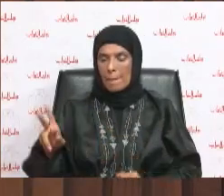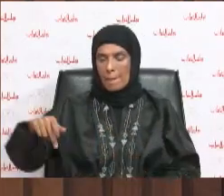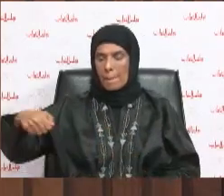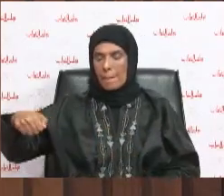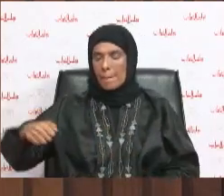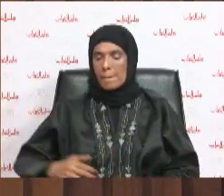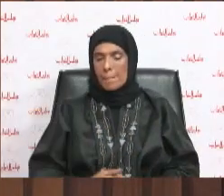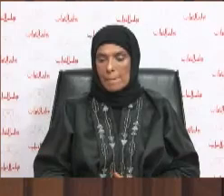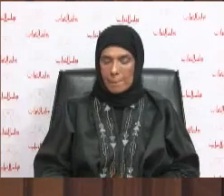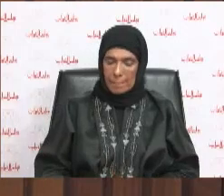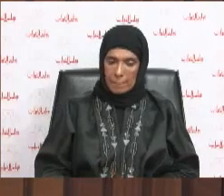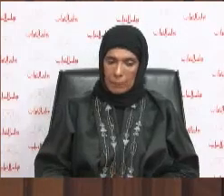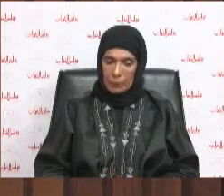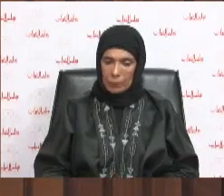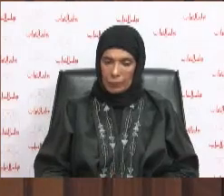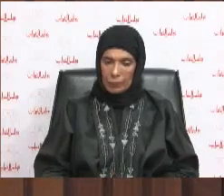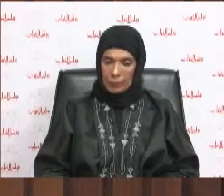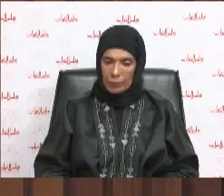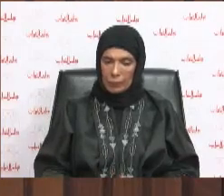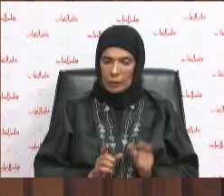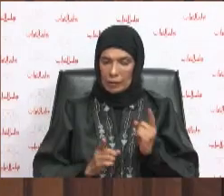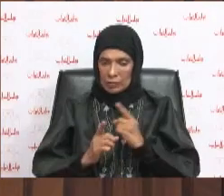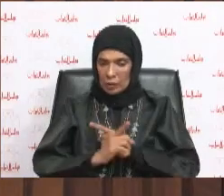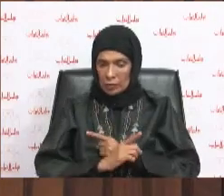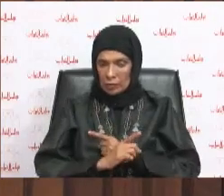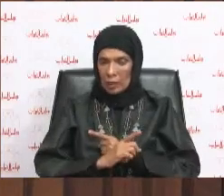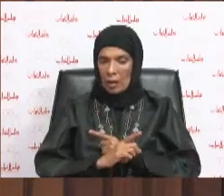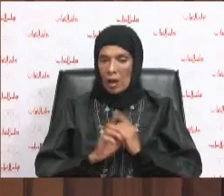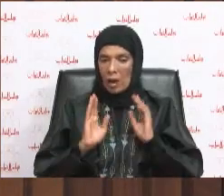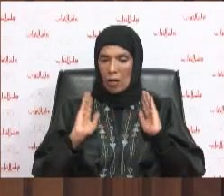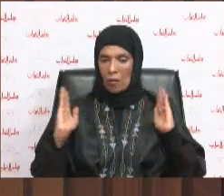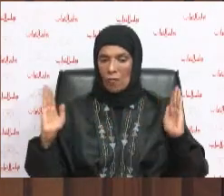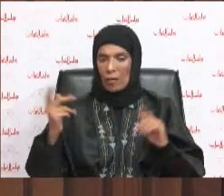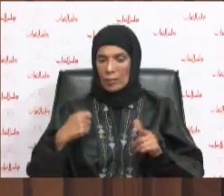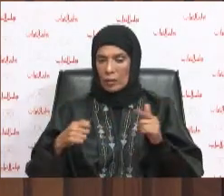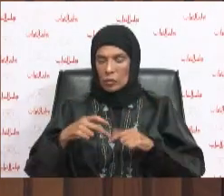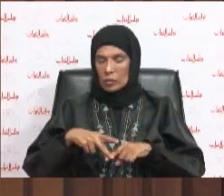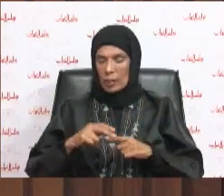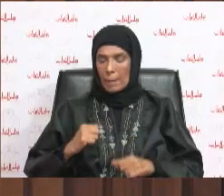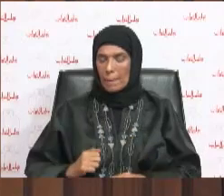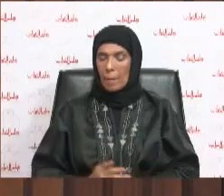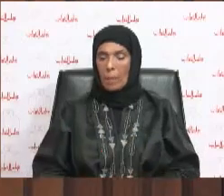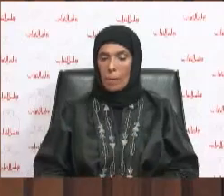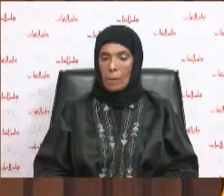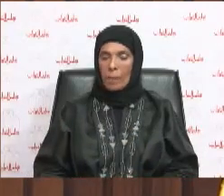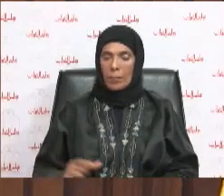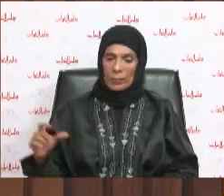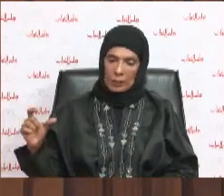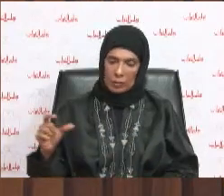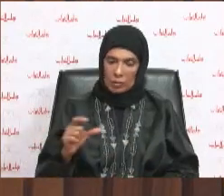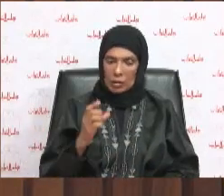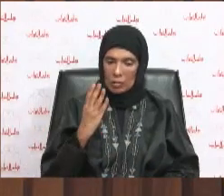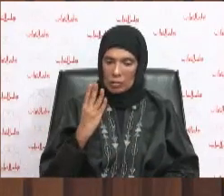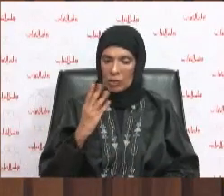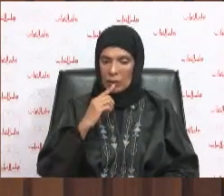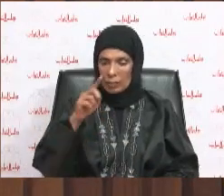حكومية، وطبعا ممثل من غرفة تجارة صناعة البحرين، وهذه كان في شهر 4 من